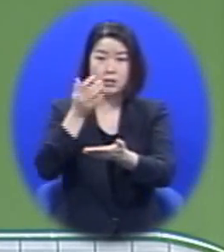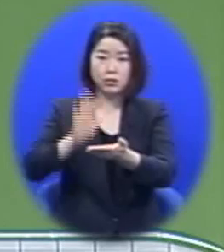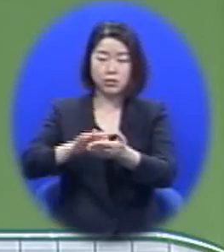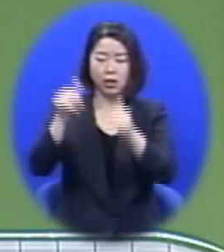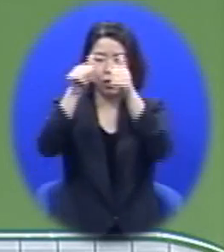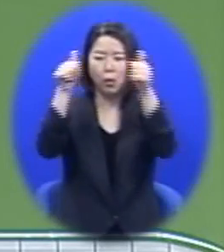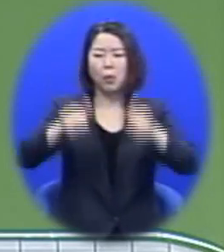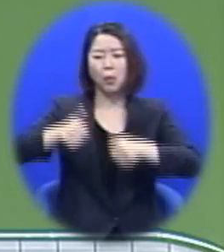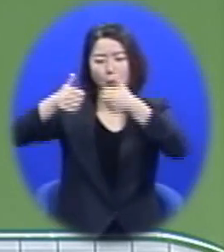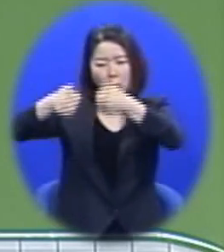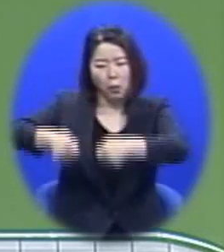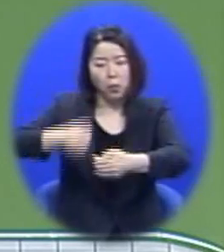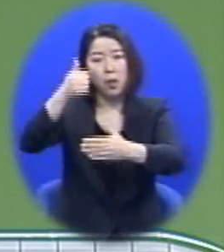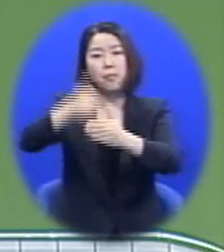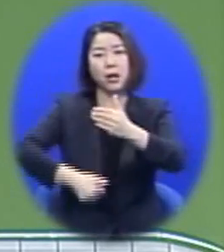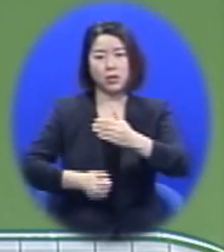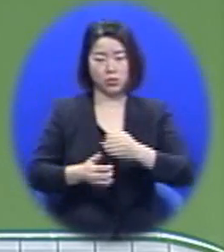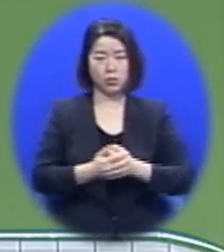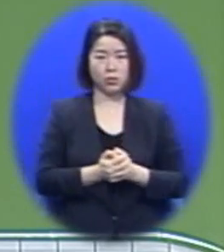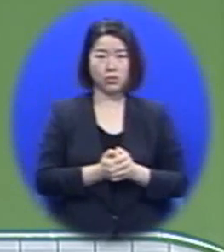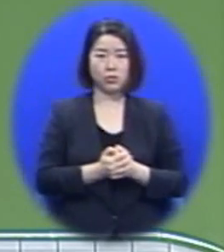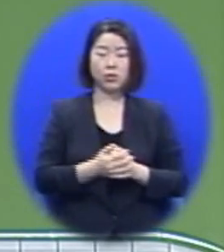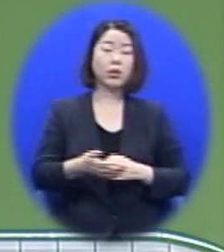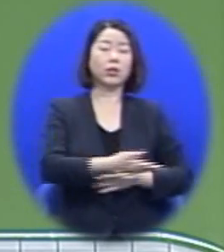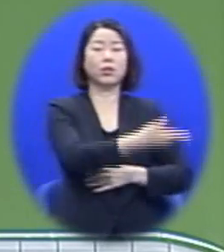됩니다. 여러분,